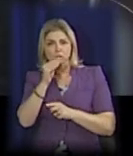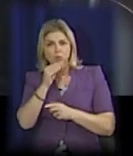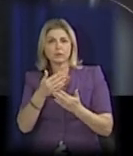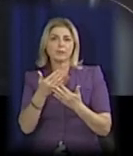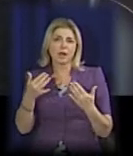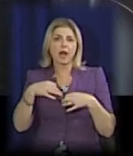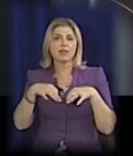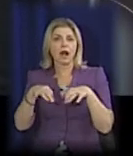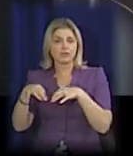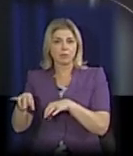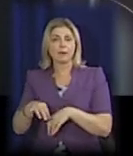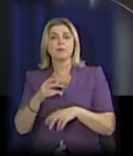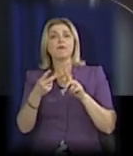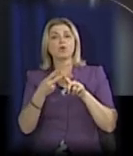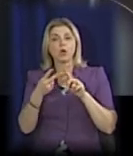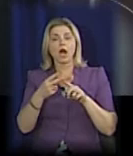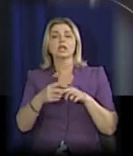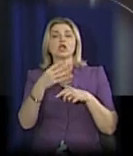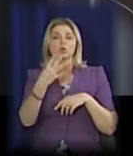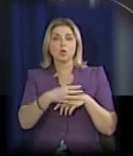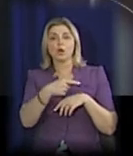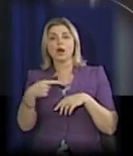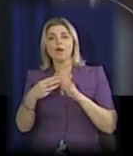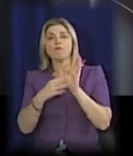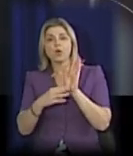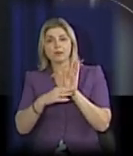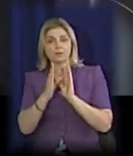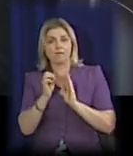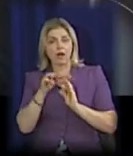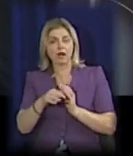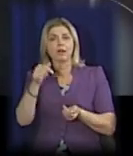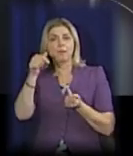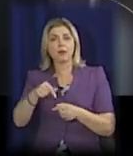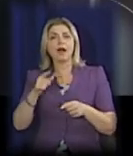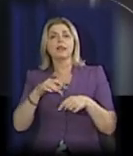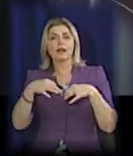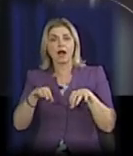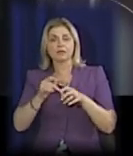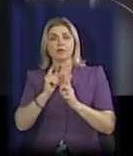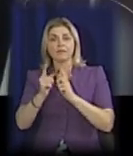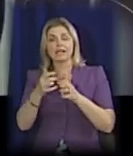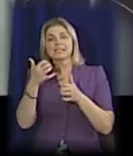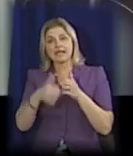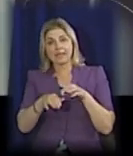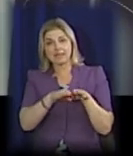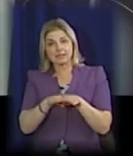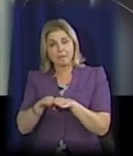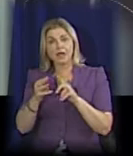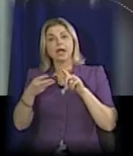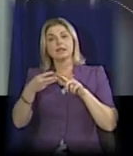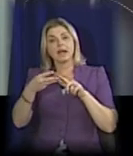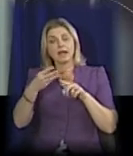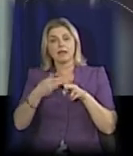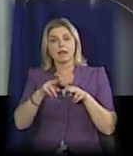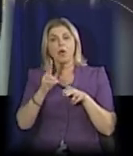потужність 40-80 Вт. Вони призначені для розміщення на дорогах з транспортним потоком середнього ступеню. І третій тип світильників